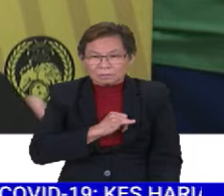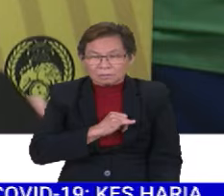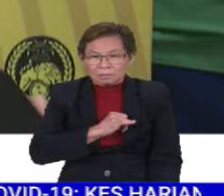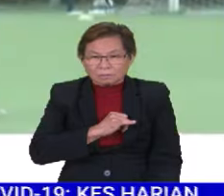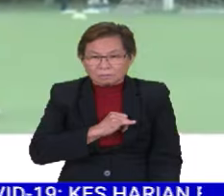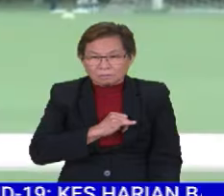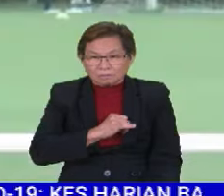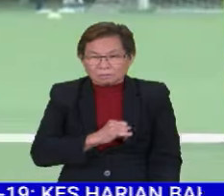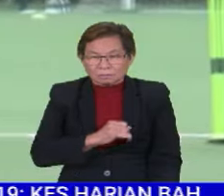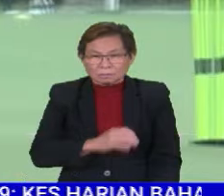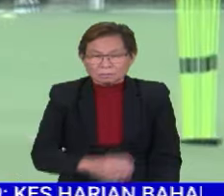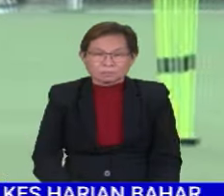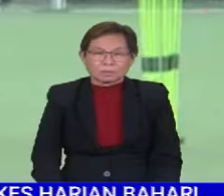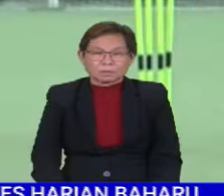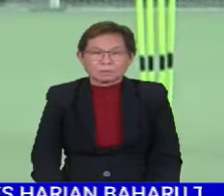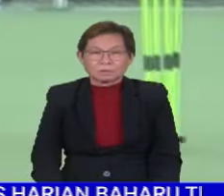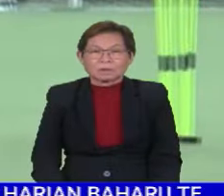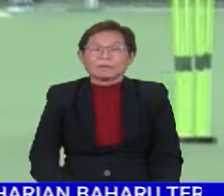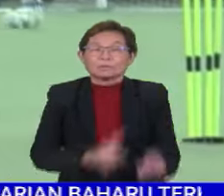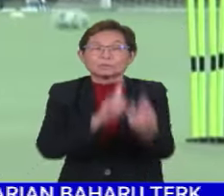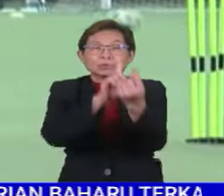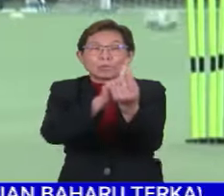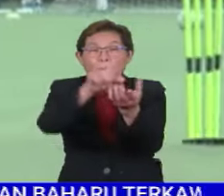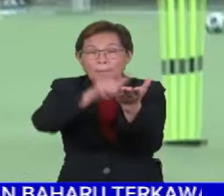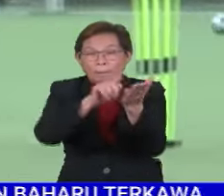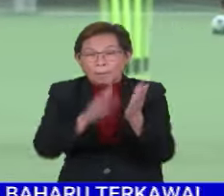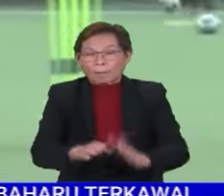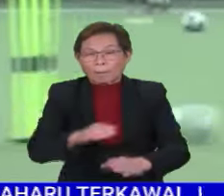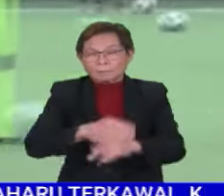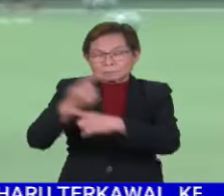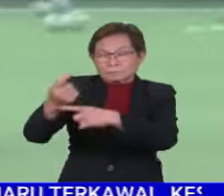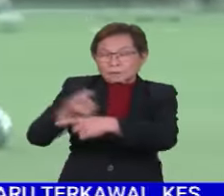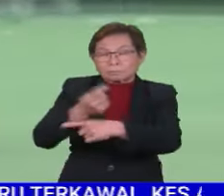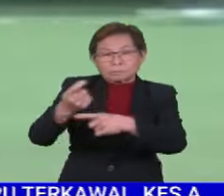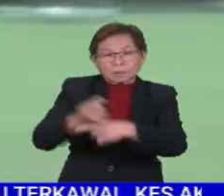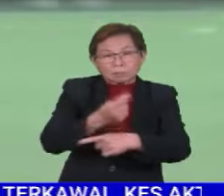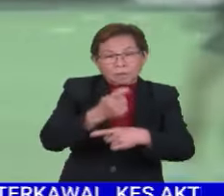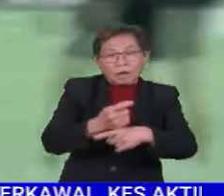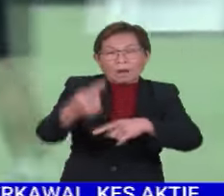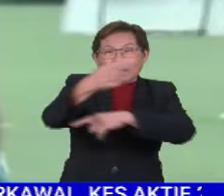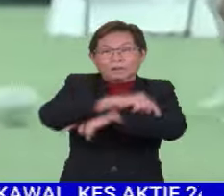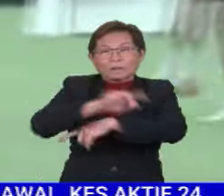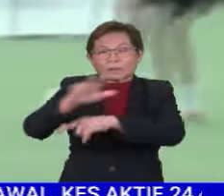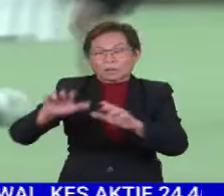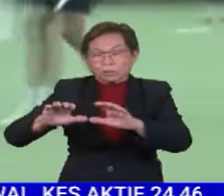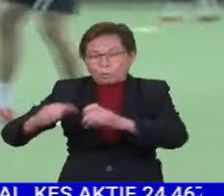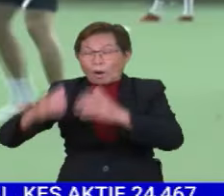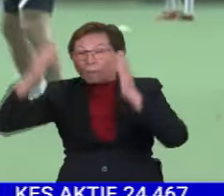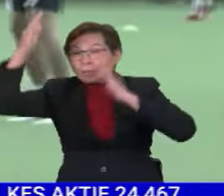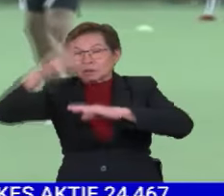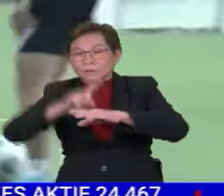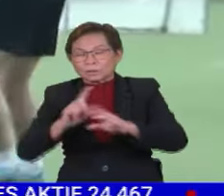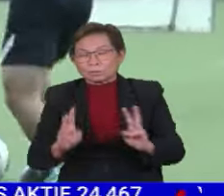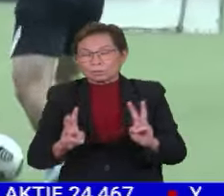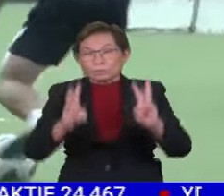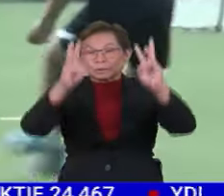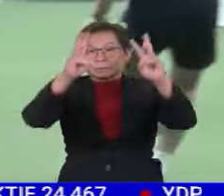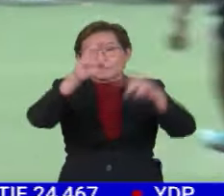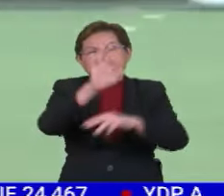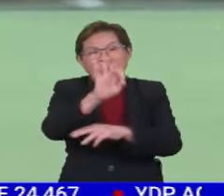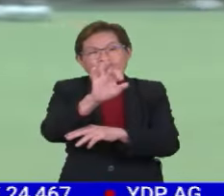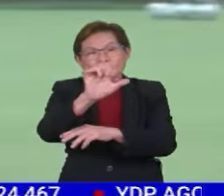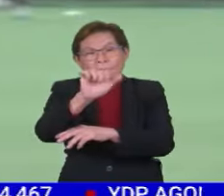seen the training. Mereka ditemui media pada latihan hari ketiga skuad negara di Wisma FAM.